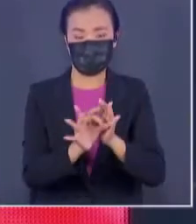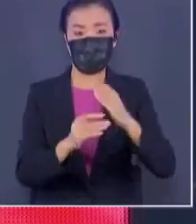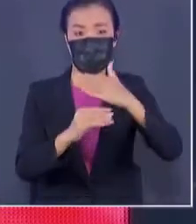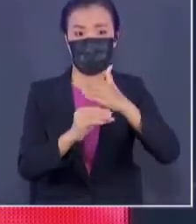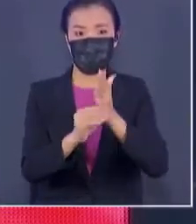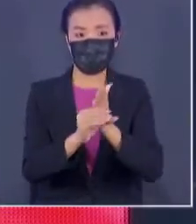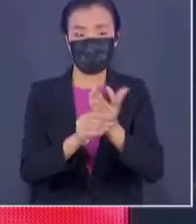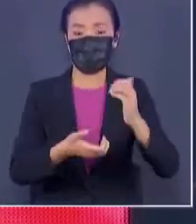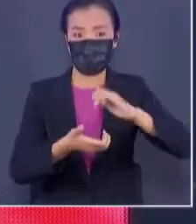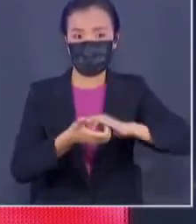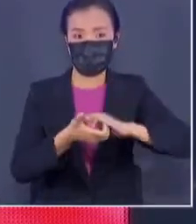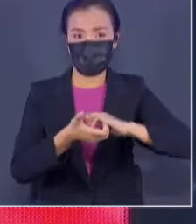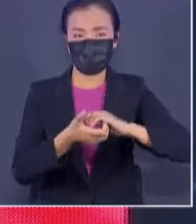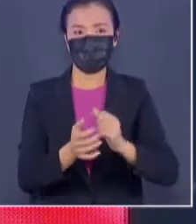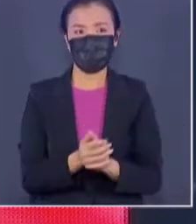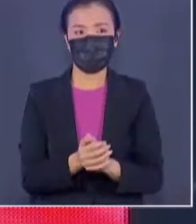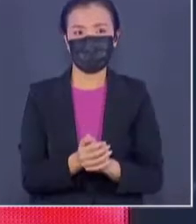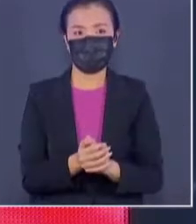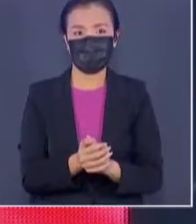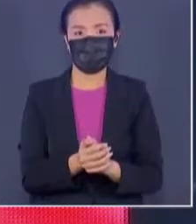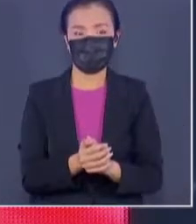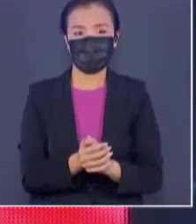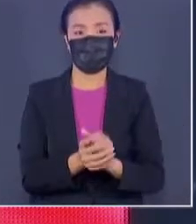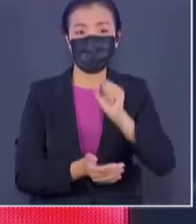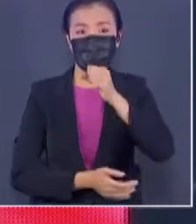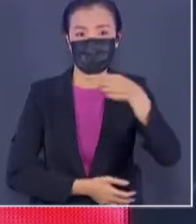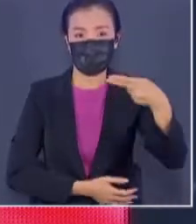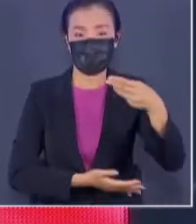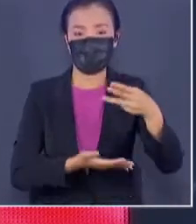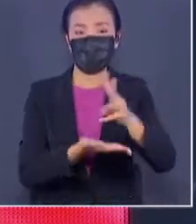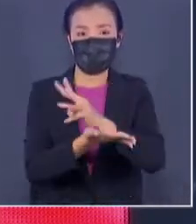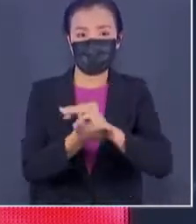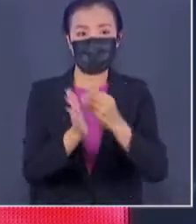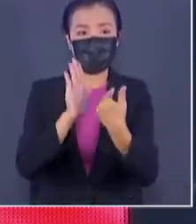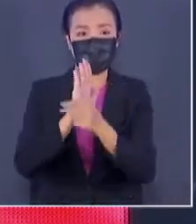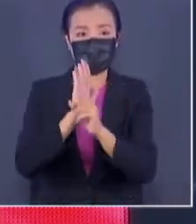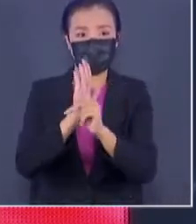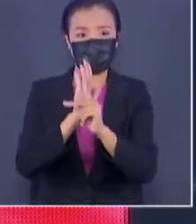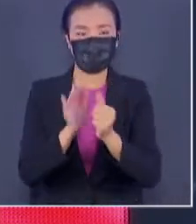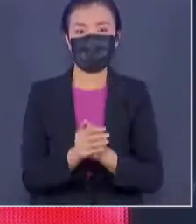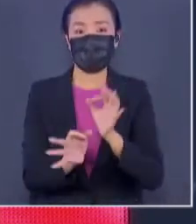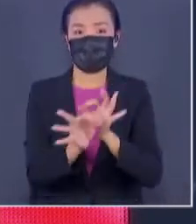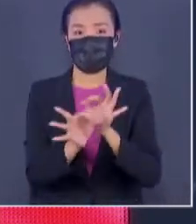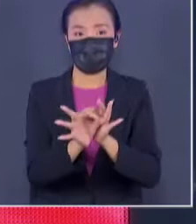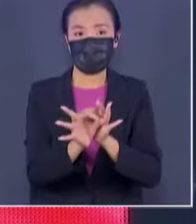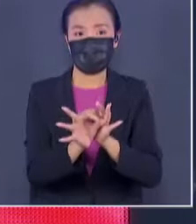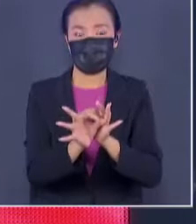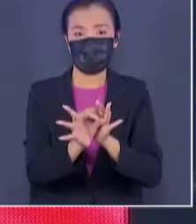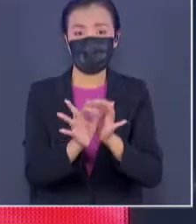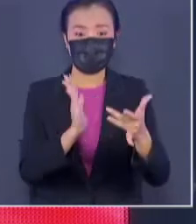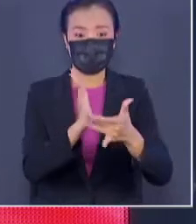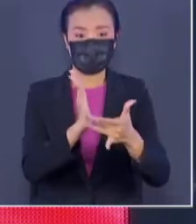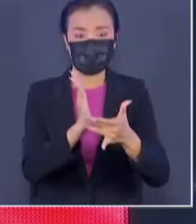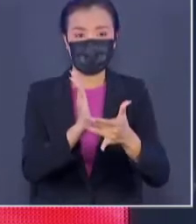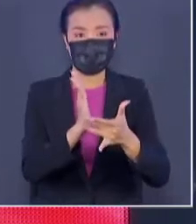ครับได้ร่วมกับทางคณะสหวิทยาการครับของมหาวิทยาลัยขอนแก่นนะครับได้ทำการเปิดธนาคารโรงเรียนดิจิทัลนะครับ